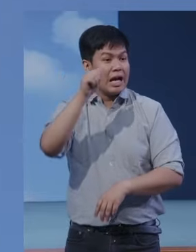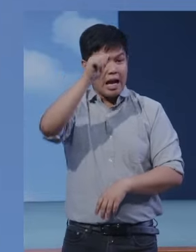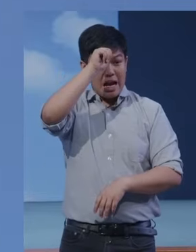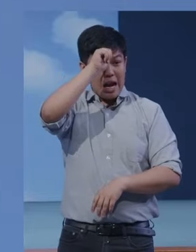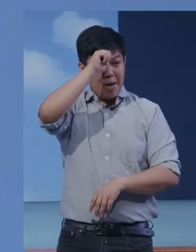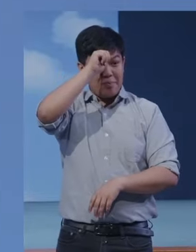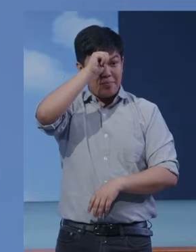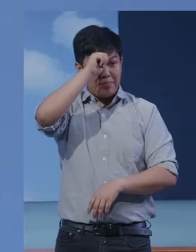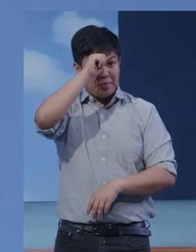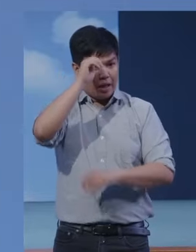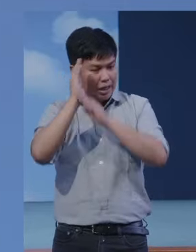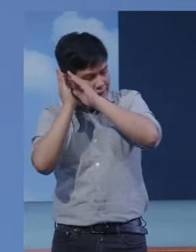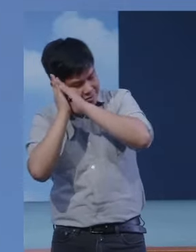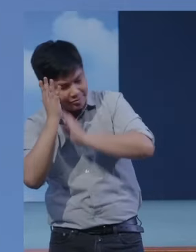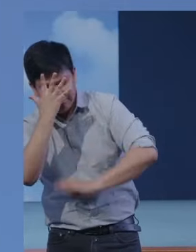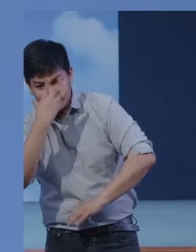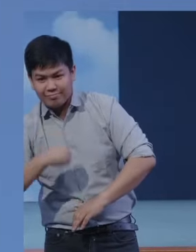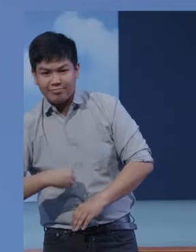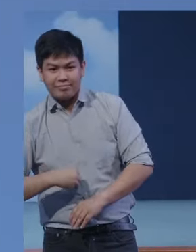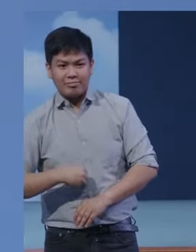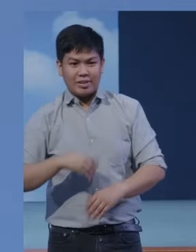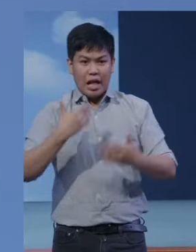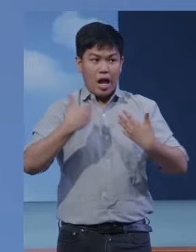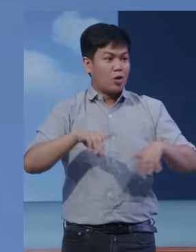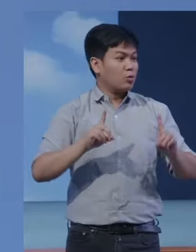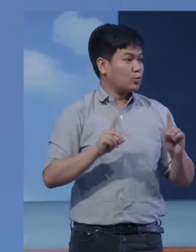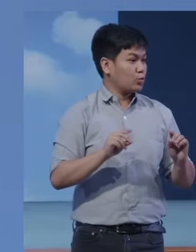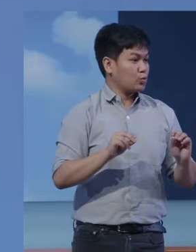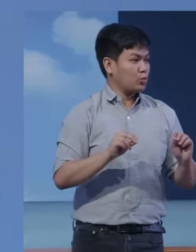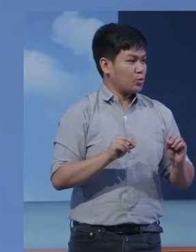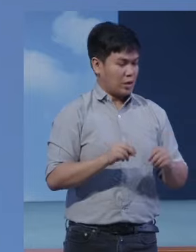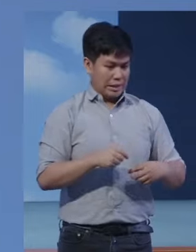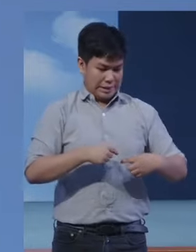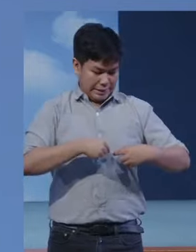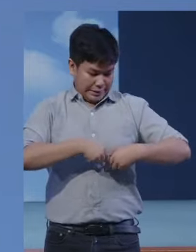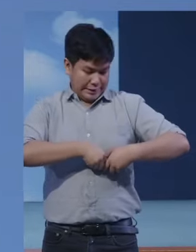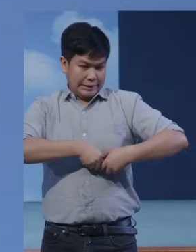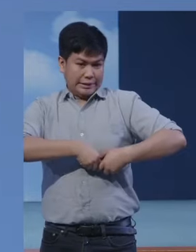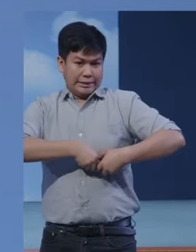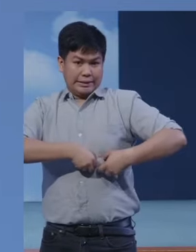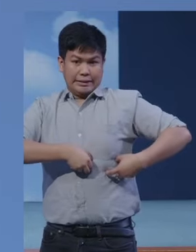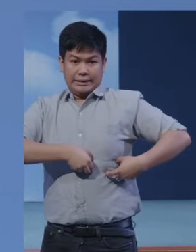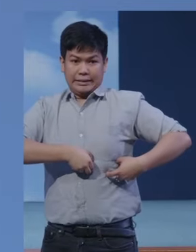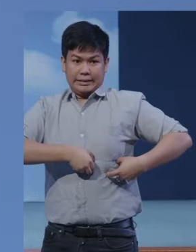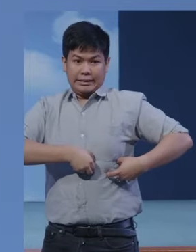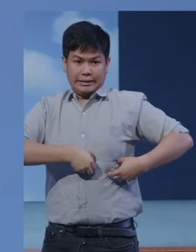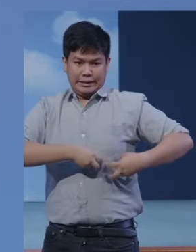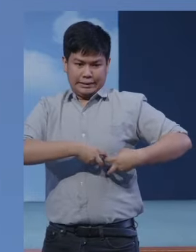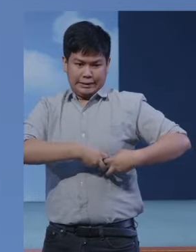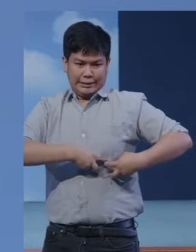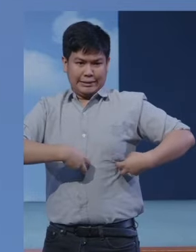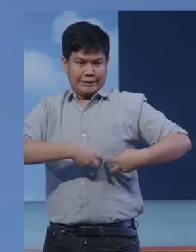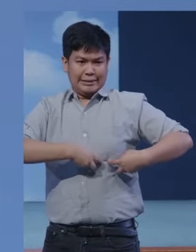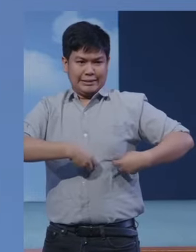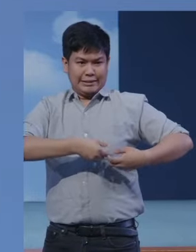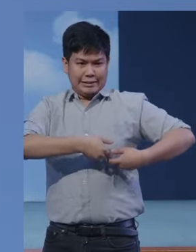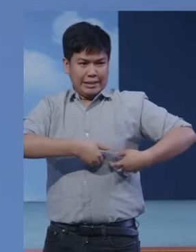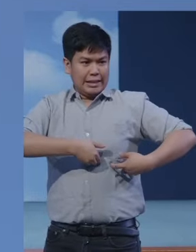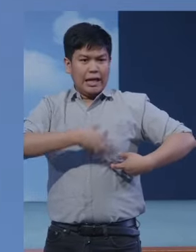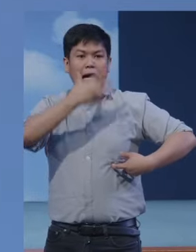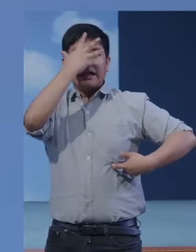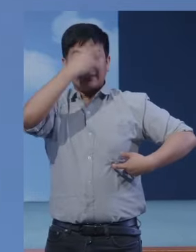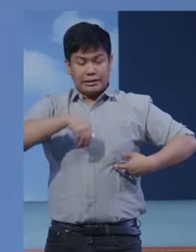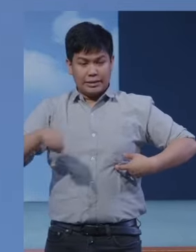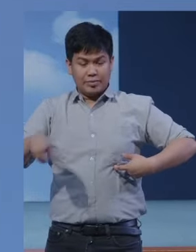ating Panginoon ang unang surgery Ang una niyang ginawa yung trabaho ng isang anesthesiologist pinatulog